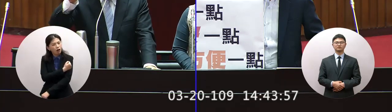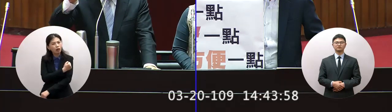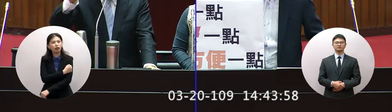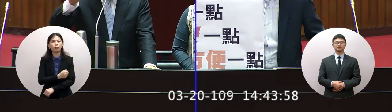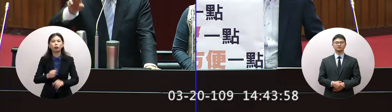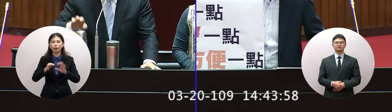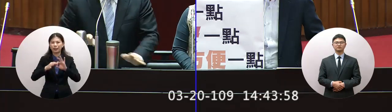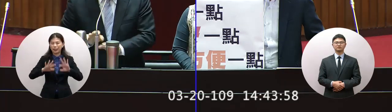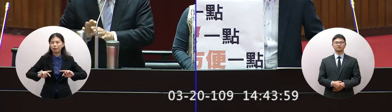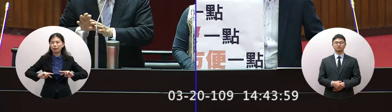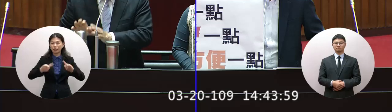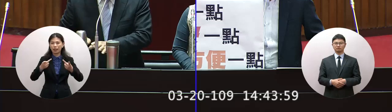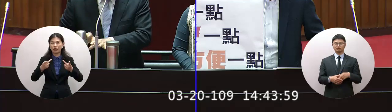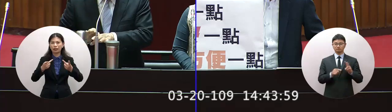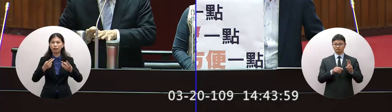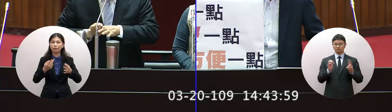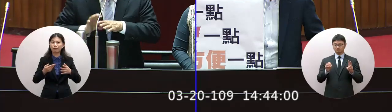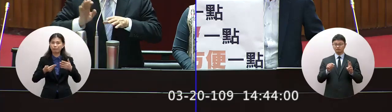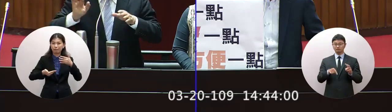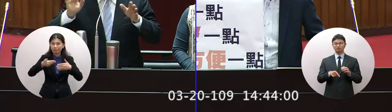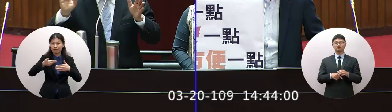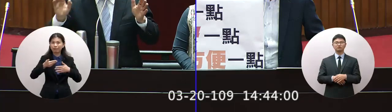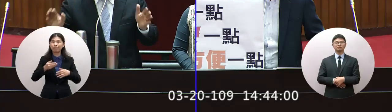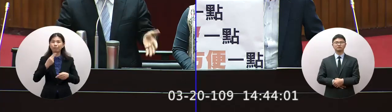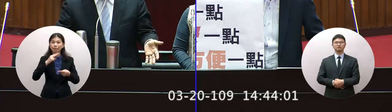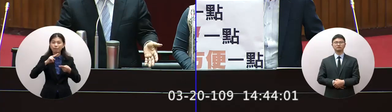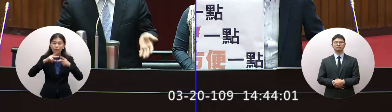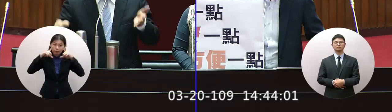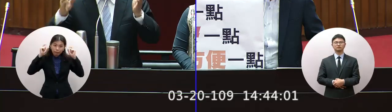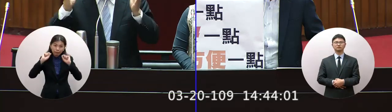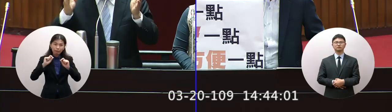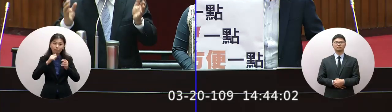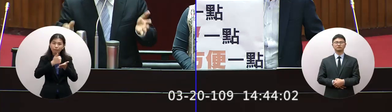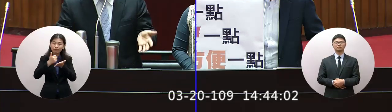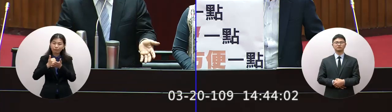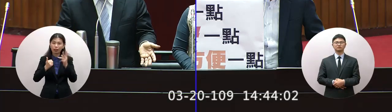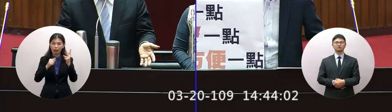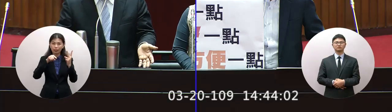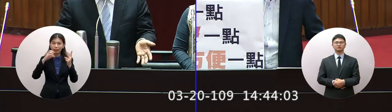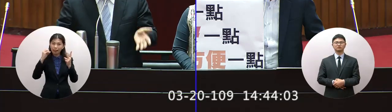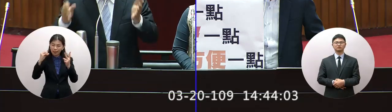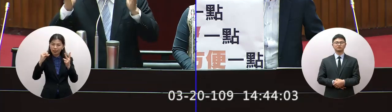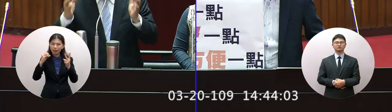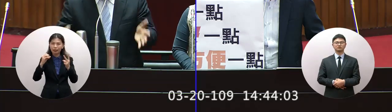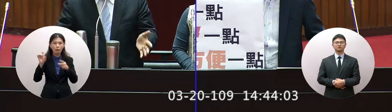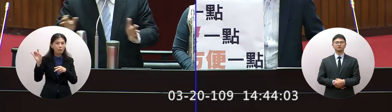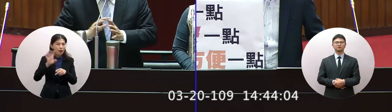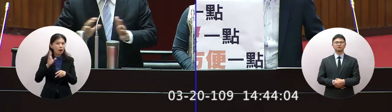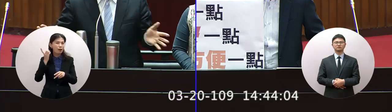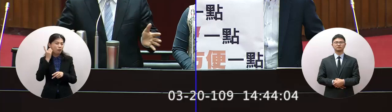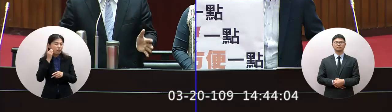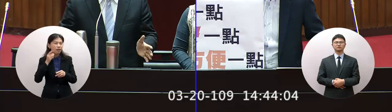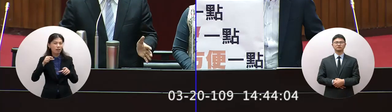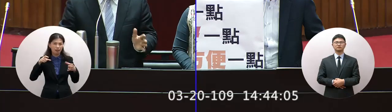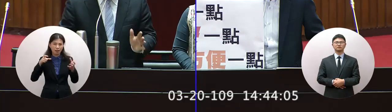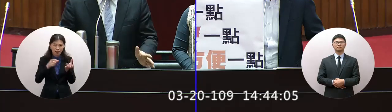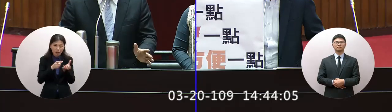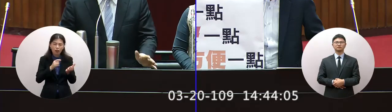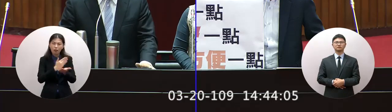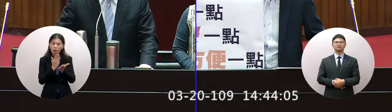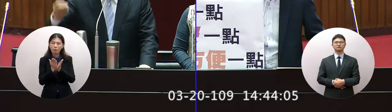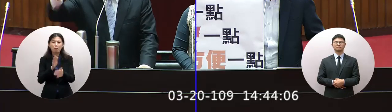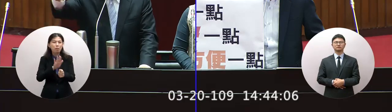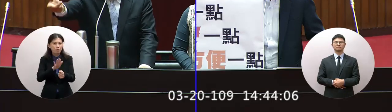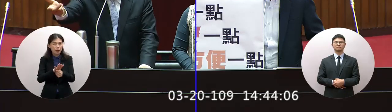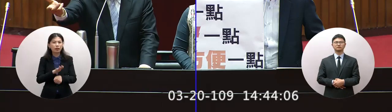有2.0 版本， 就是希望更多的方法、更科技的做法，让各方都